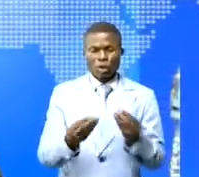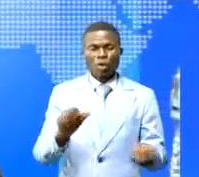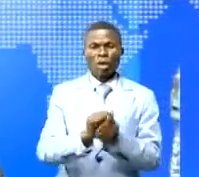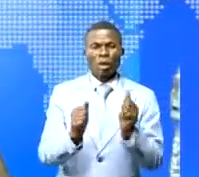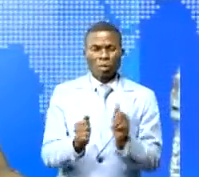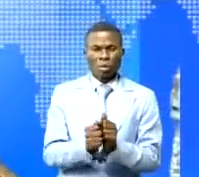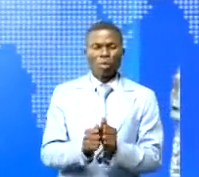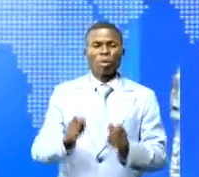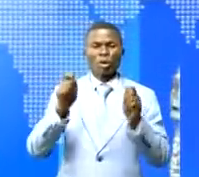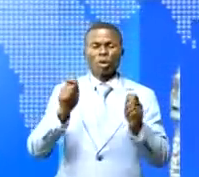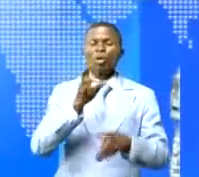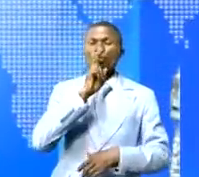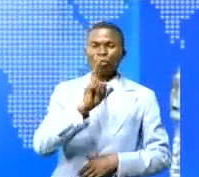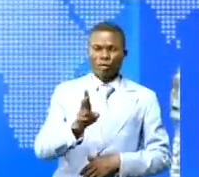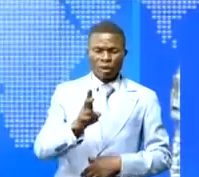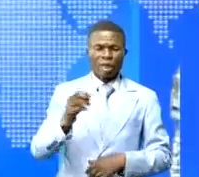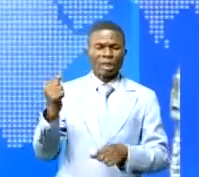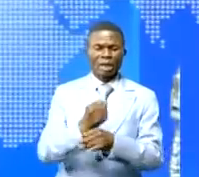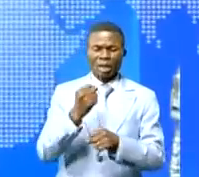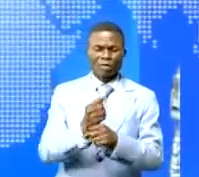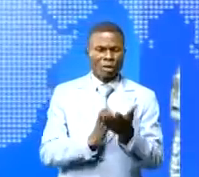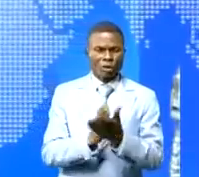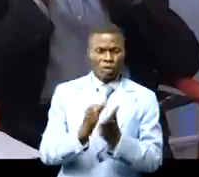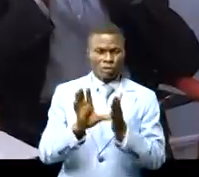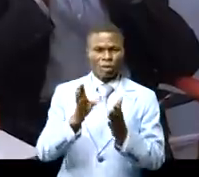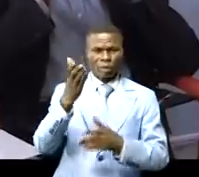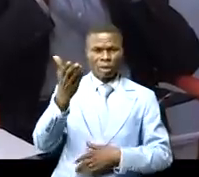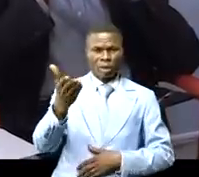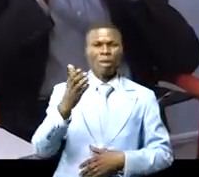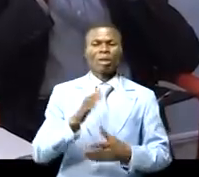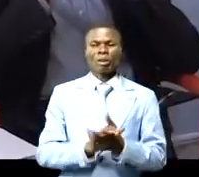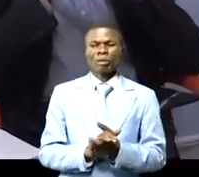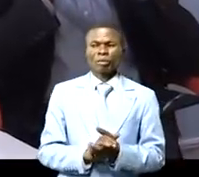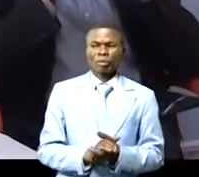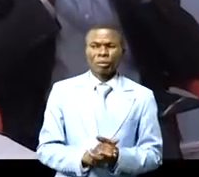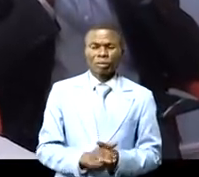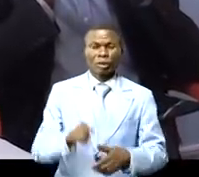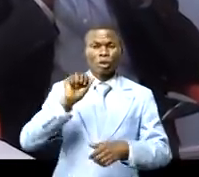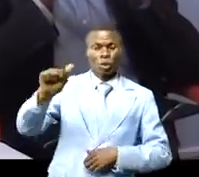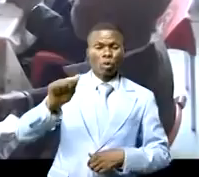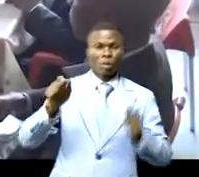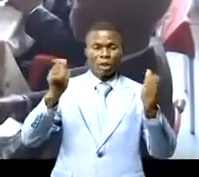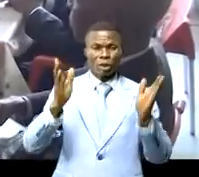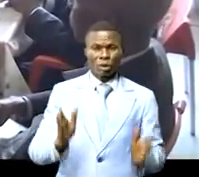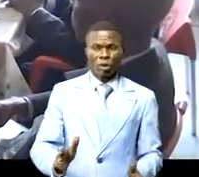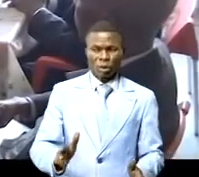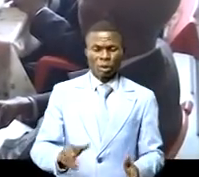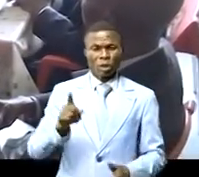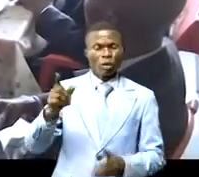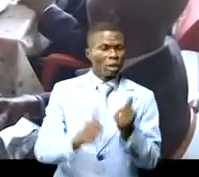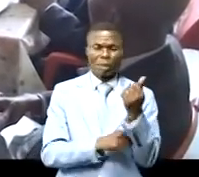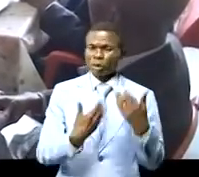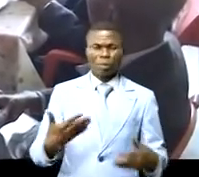d'une presse réellement professionnelle. Suivez. Étant lui-même journaliste et n'est pas n'importe